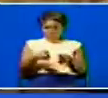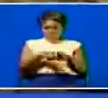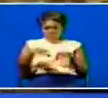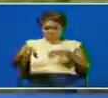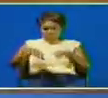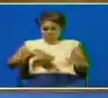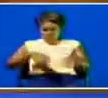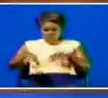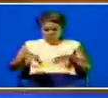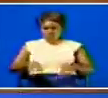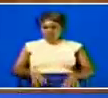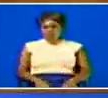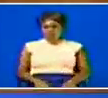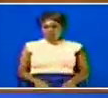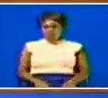mifugo.